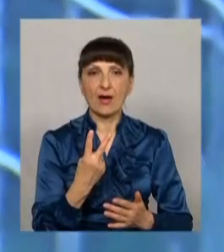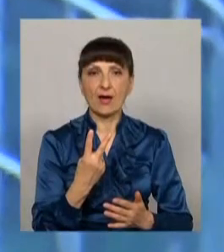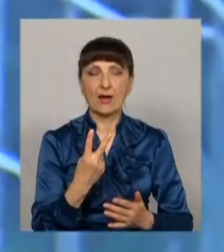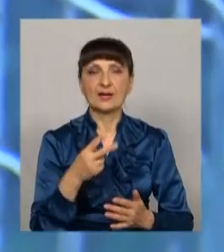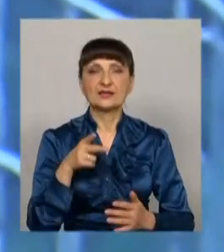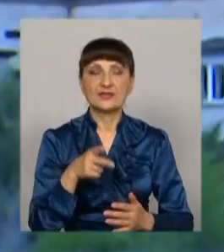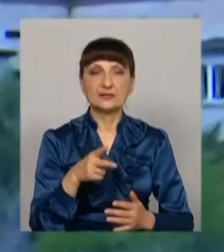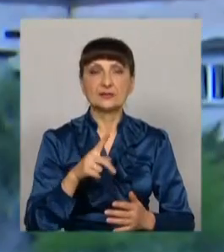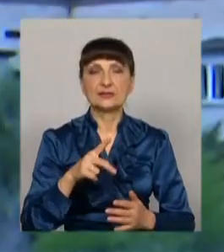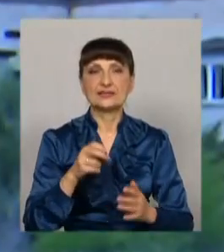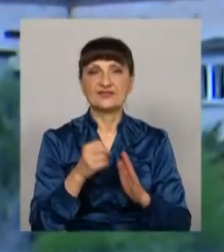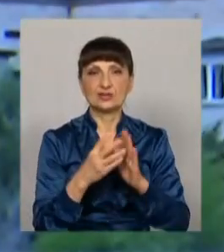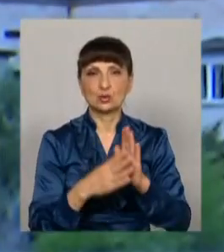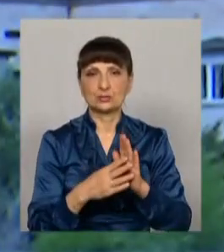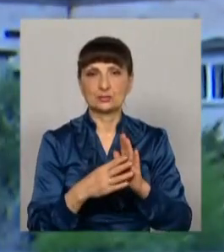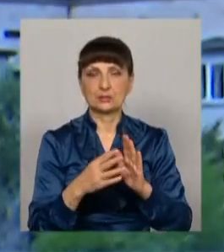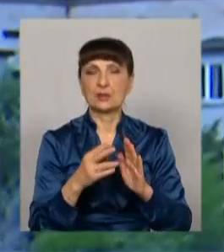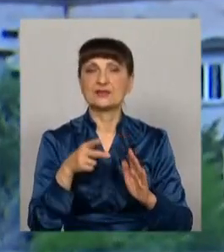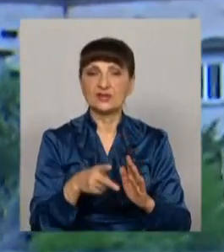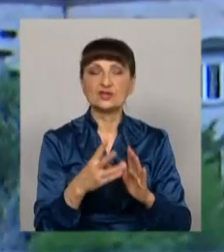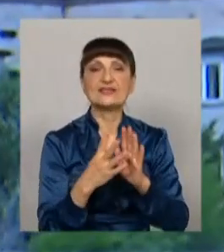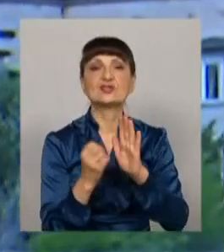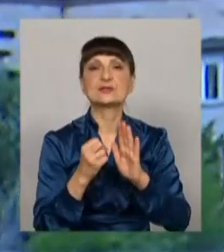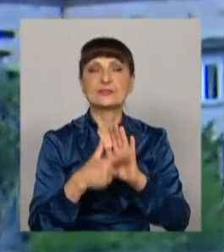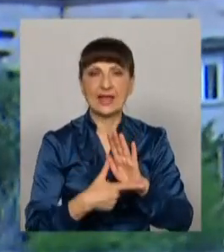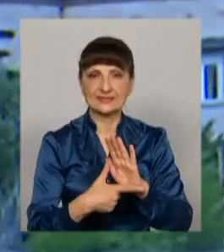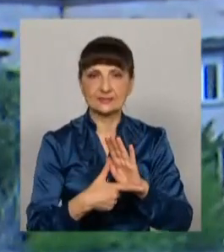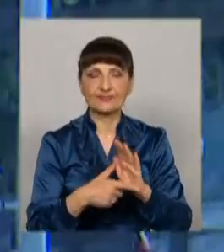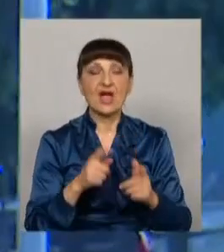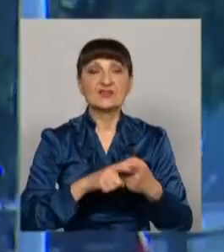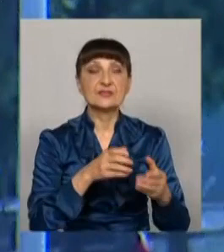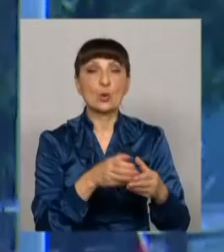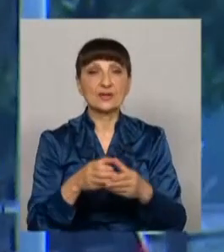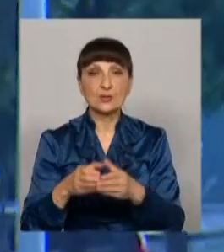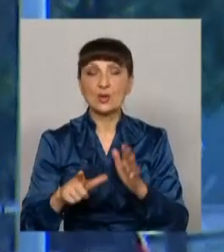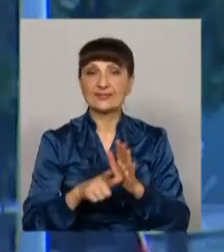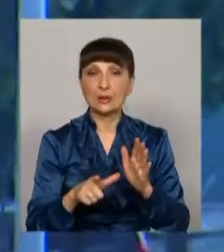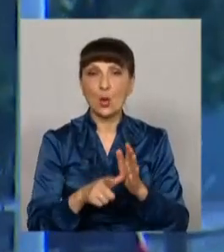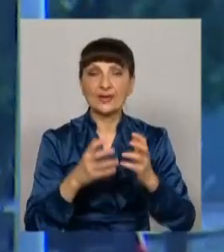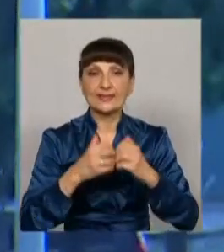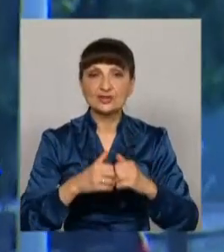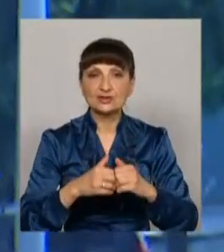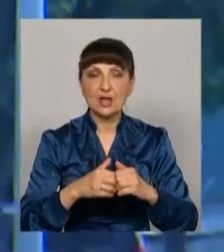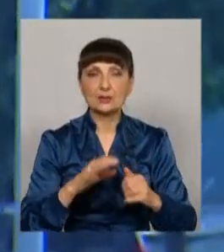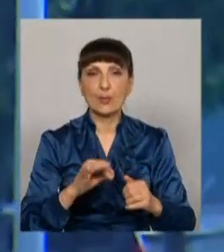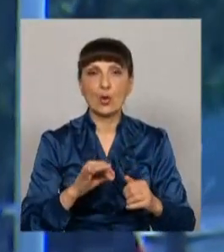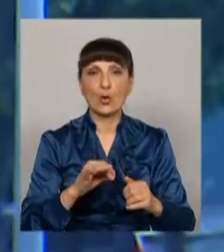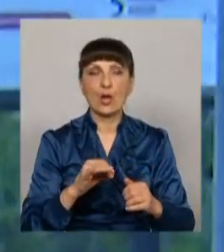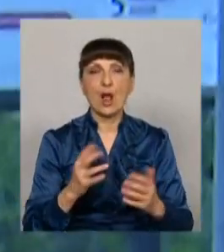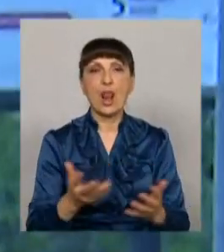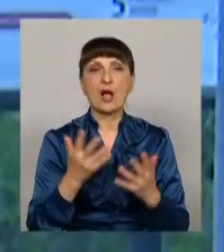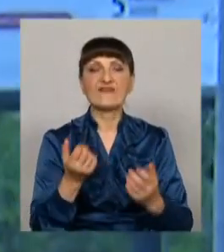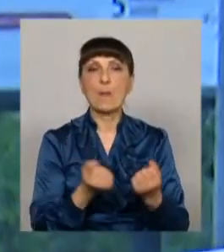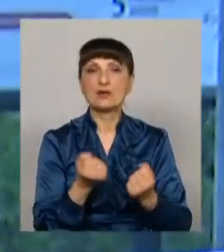2917 тенге. В зависимости от категории налоги начисляются по легковым автомобилям от